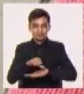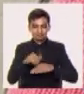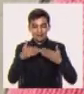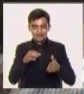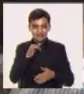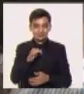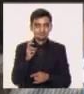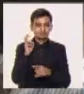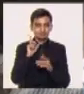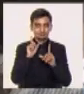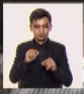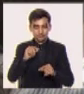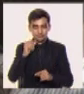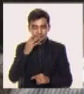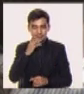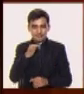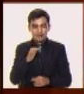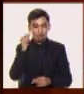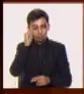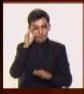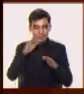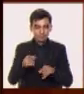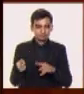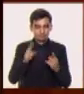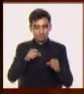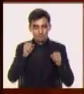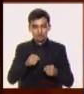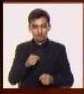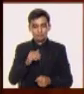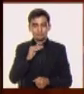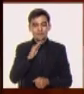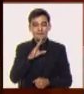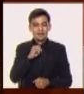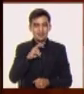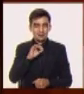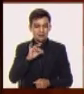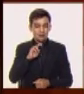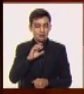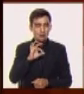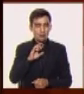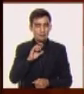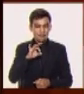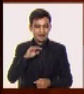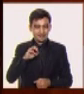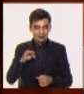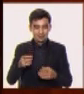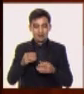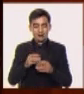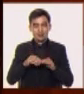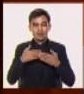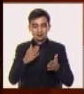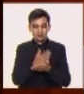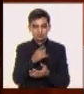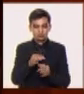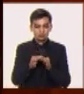И третий – менять страну обучения. Вот Великобритания открыта. У них офлайн обучение практически все,